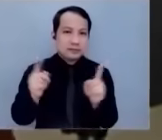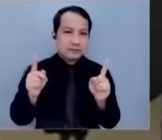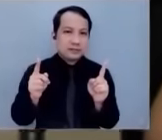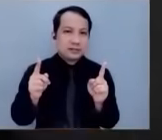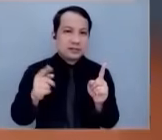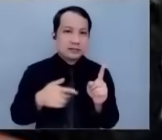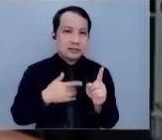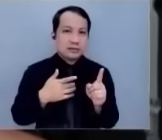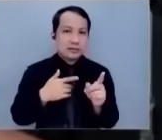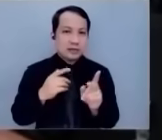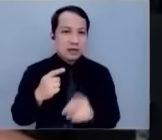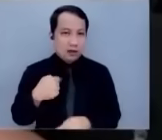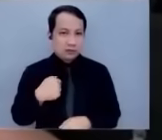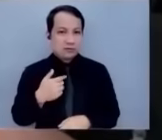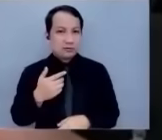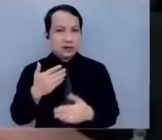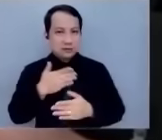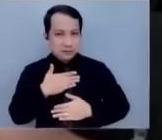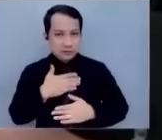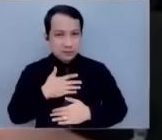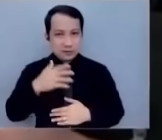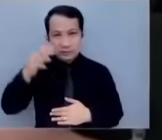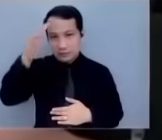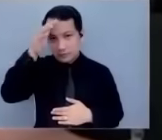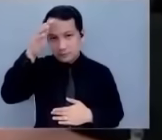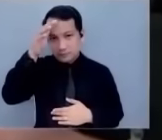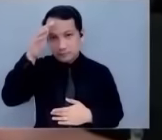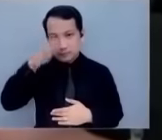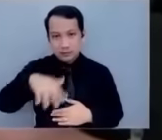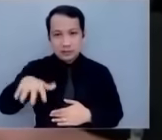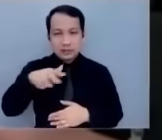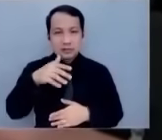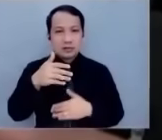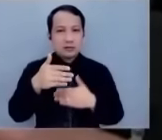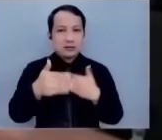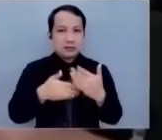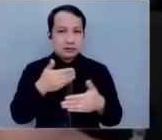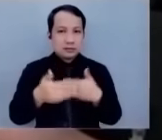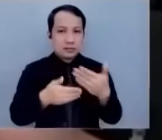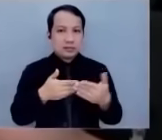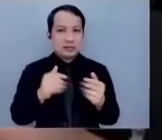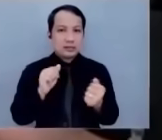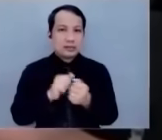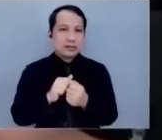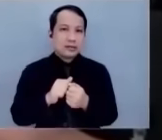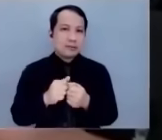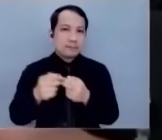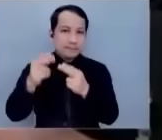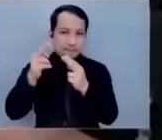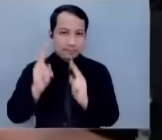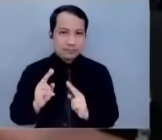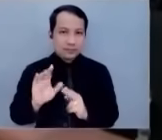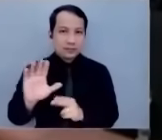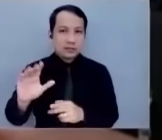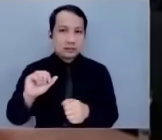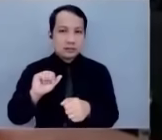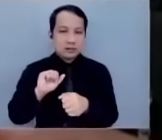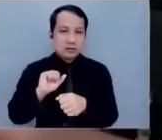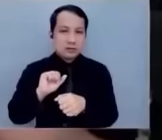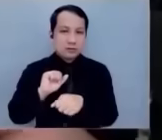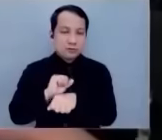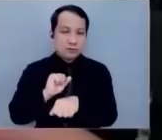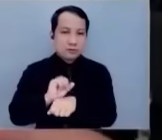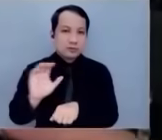kasi you know her Dad is there through every part of the process but it's also such an honor to be able to work with him and it's also very